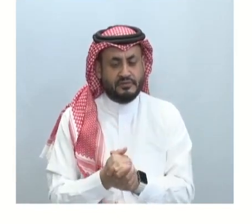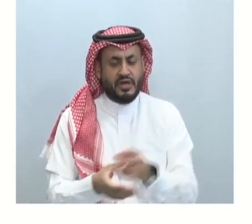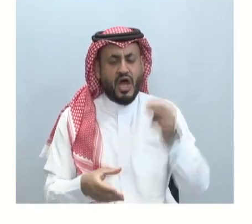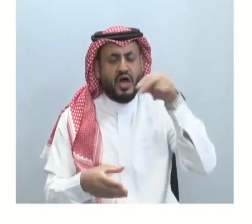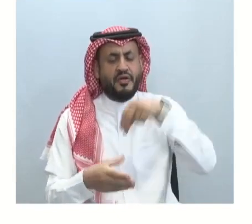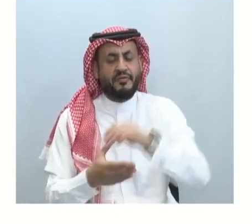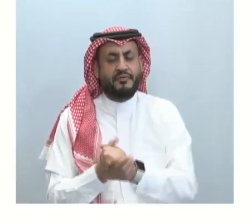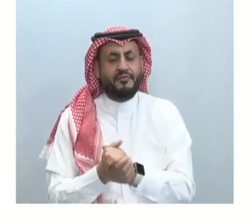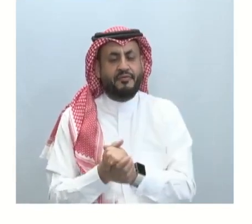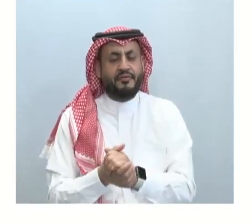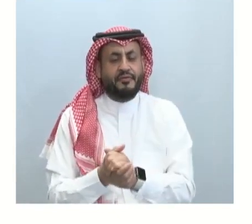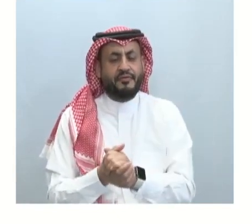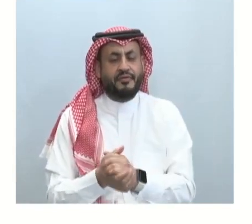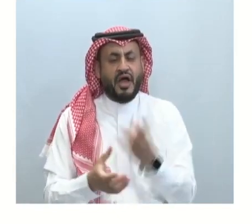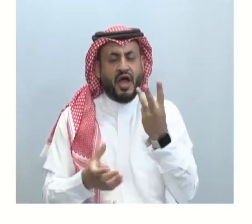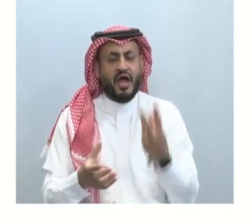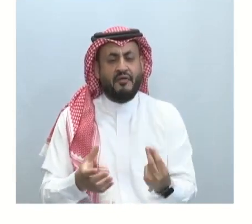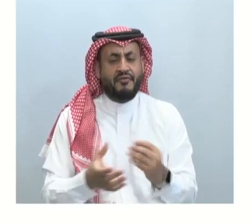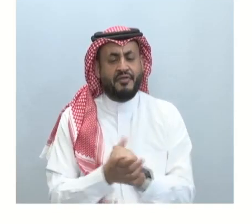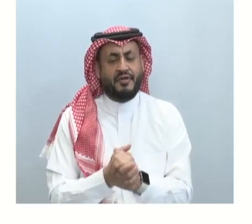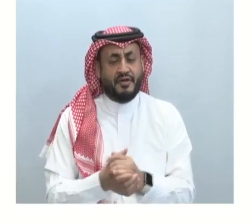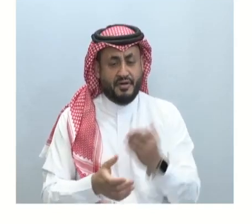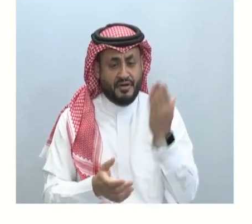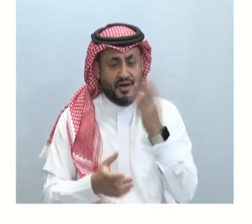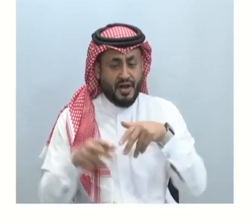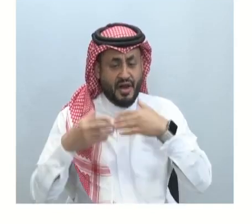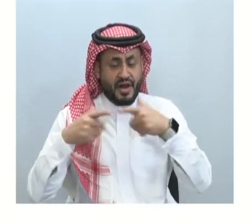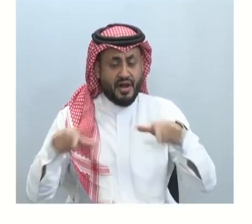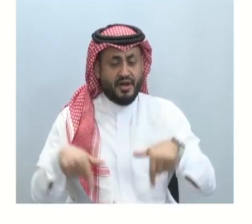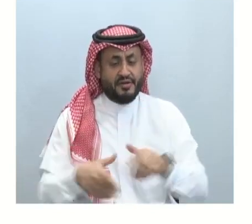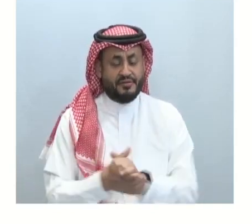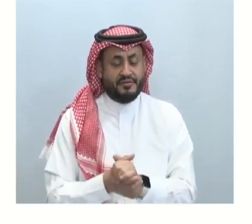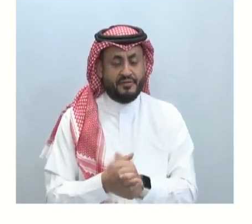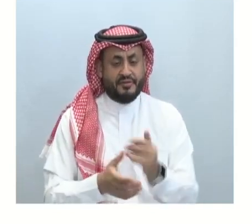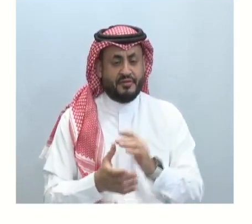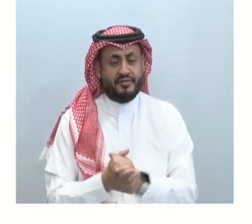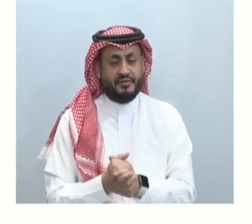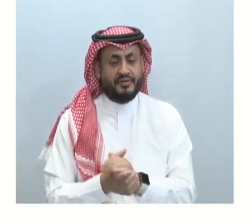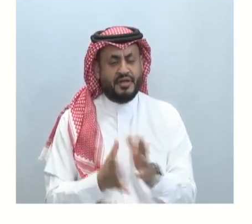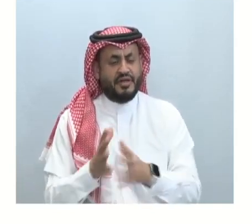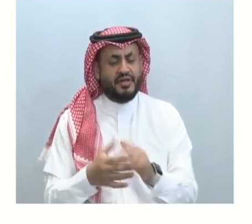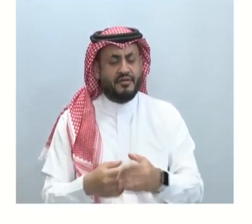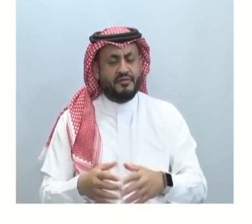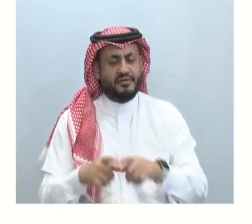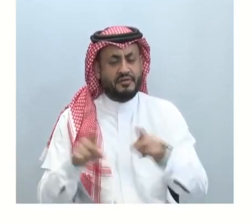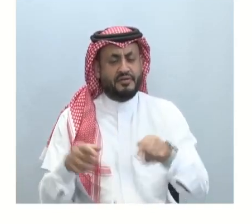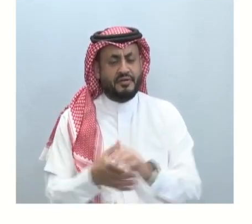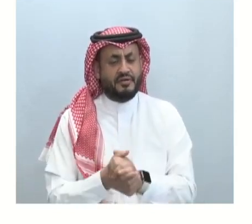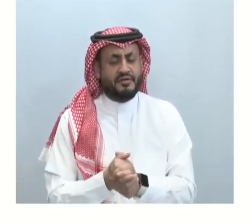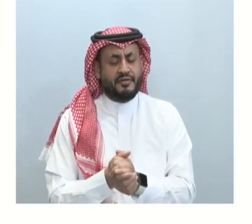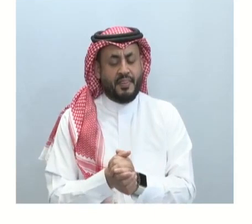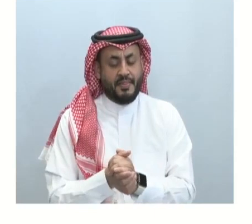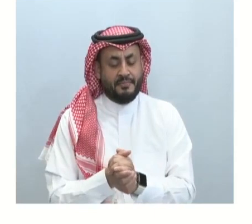المطلوب حفظه باتقان كذلك تقديم ترجمه موجزه لرواه